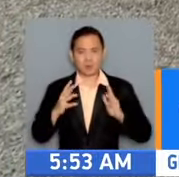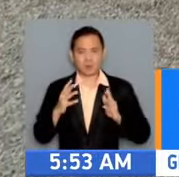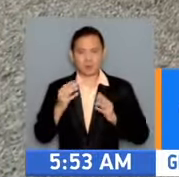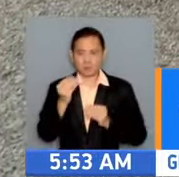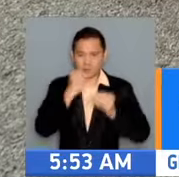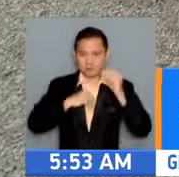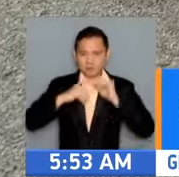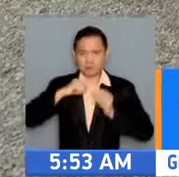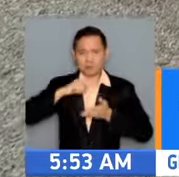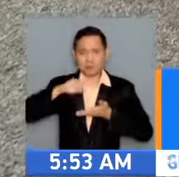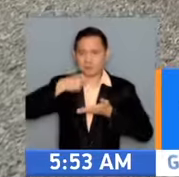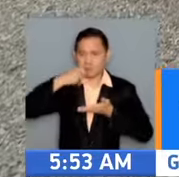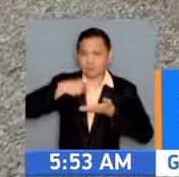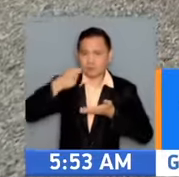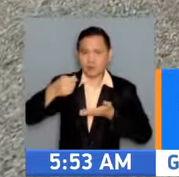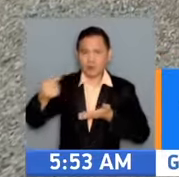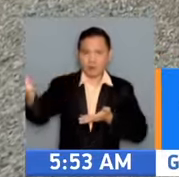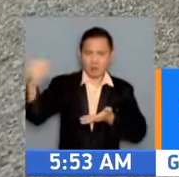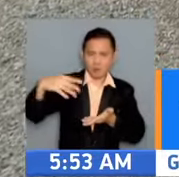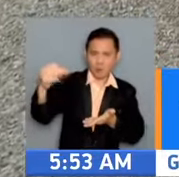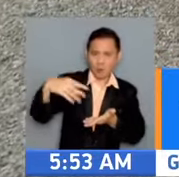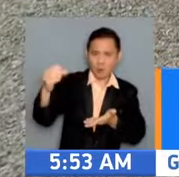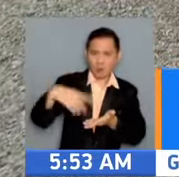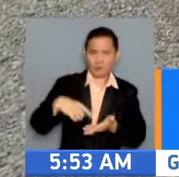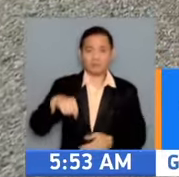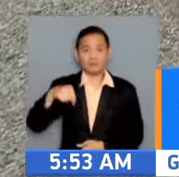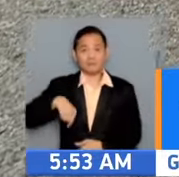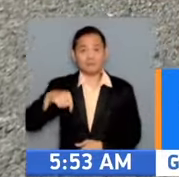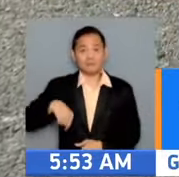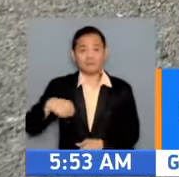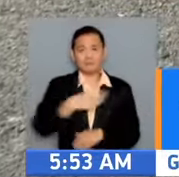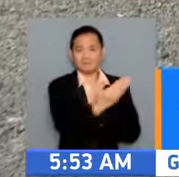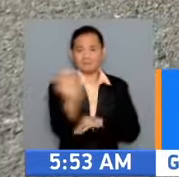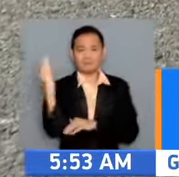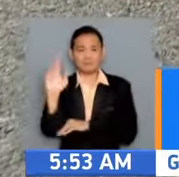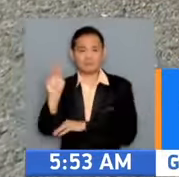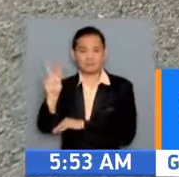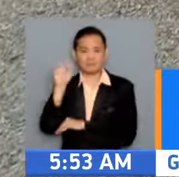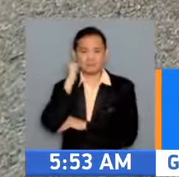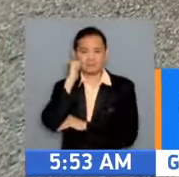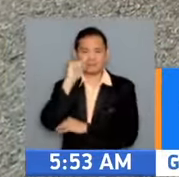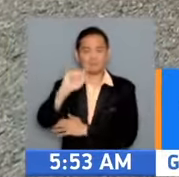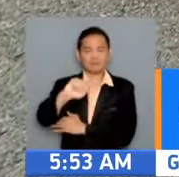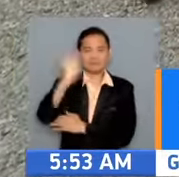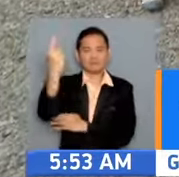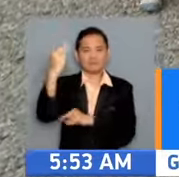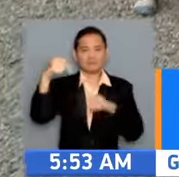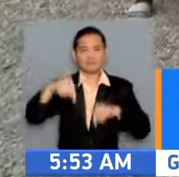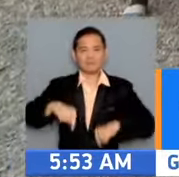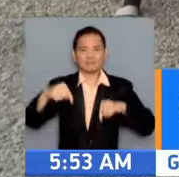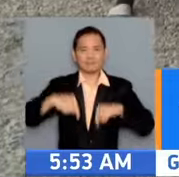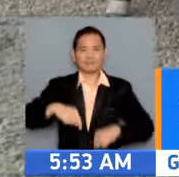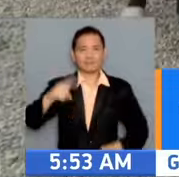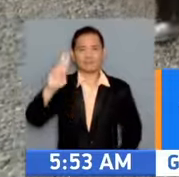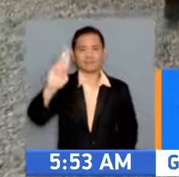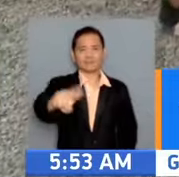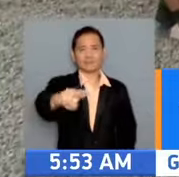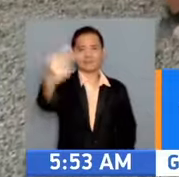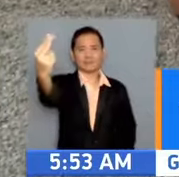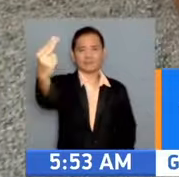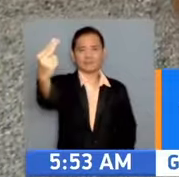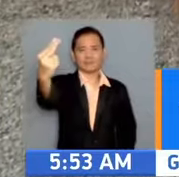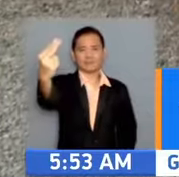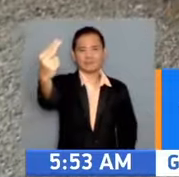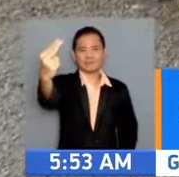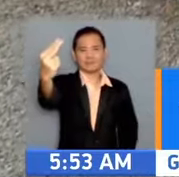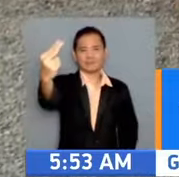Overload ng ating nag-iisang Diwata dito lang sa inyong pambansang morning show kung saan laging una ka, unang